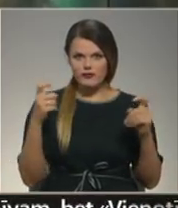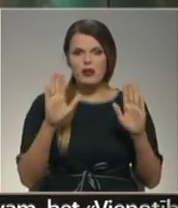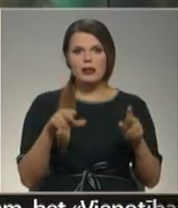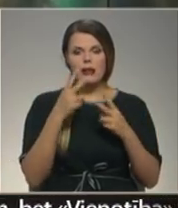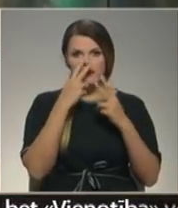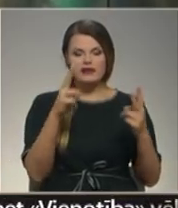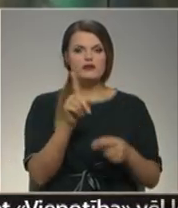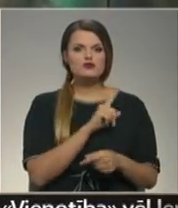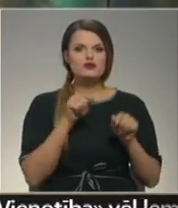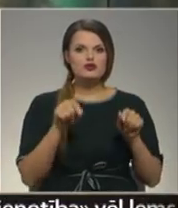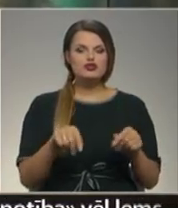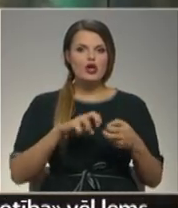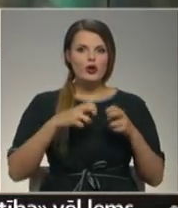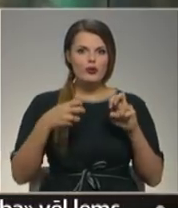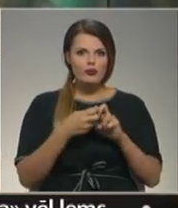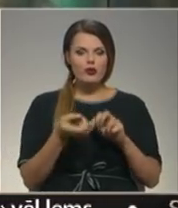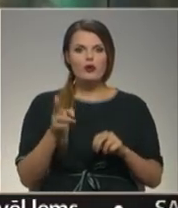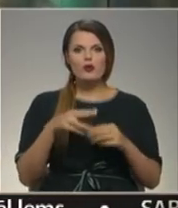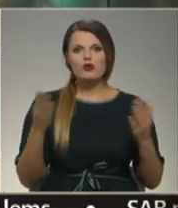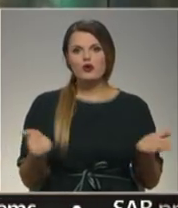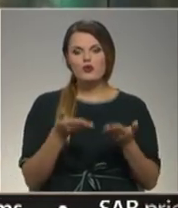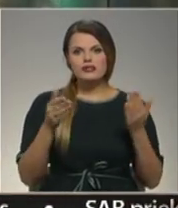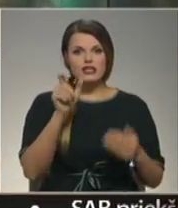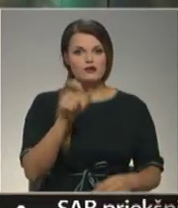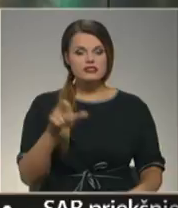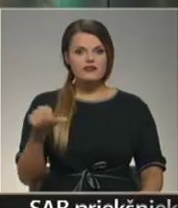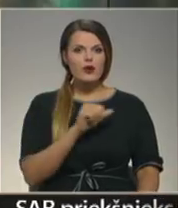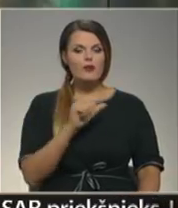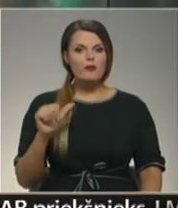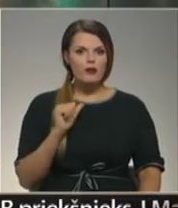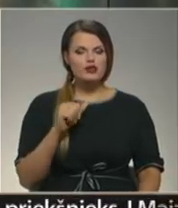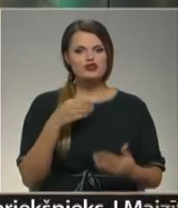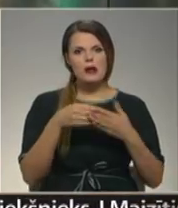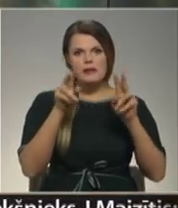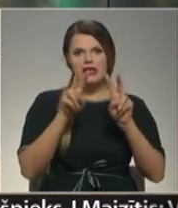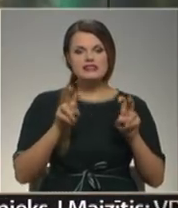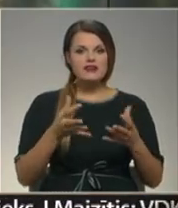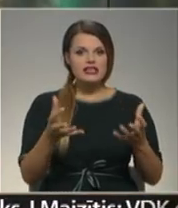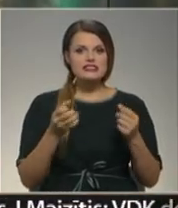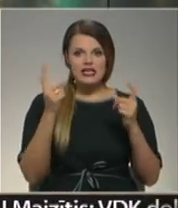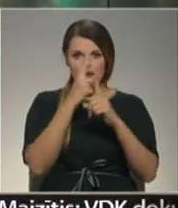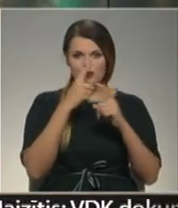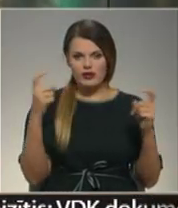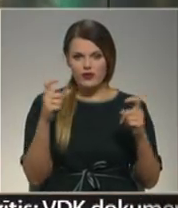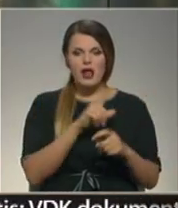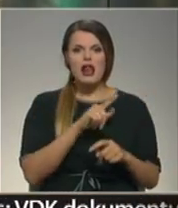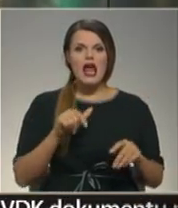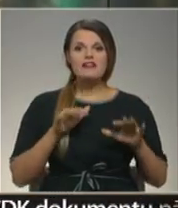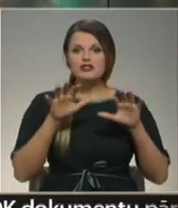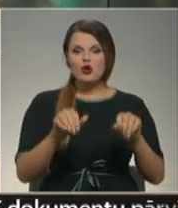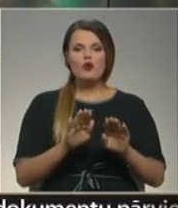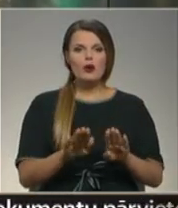informāciju. Lai pievērstu uzmanību šai problēmai un rosinātu cilvēkiem pašiem izvērtēt saņemto informāciju, Latvijas okupācijas muzejs